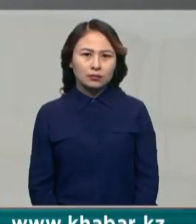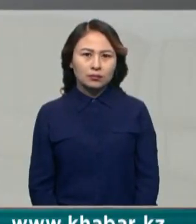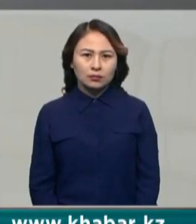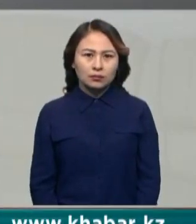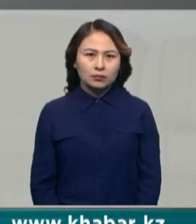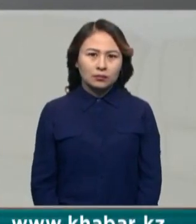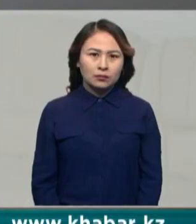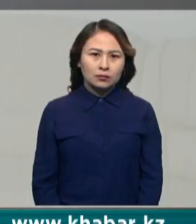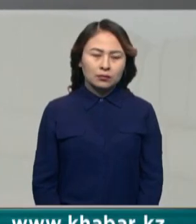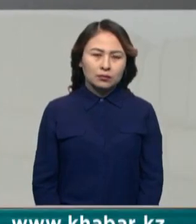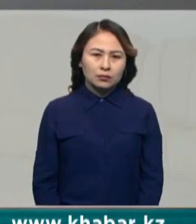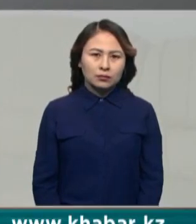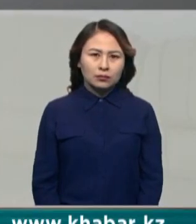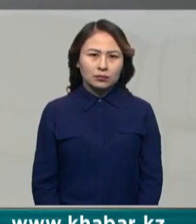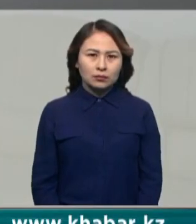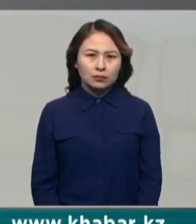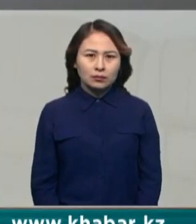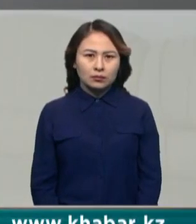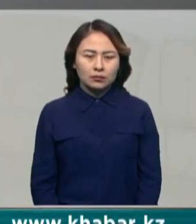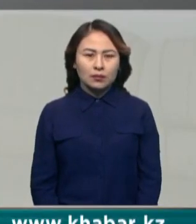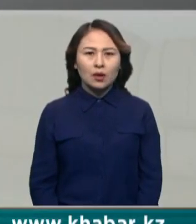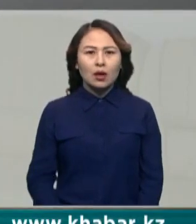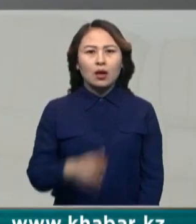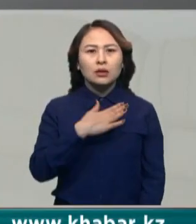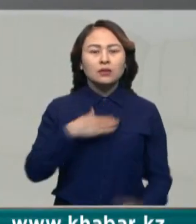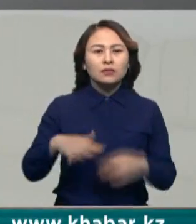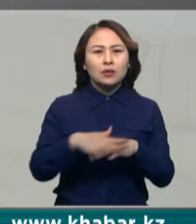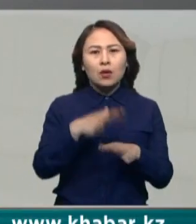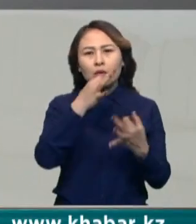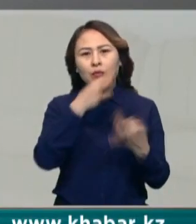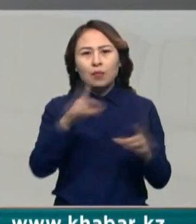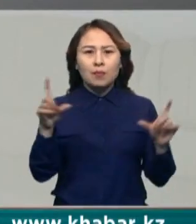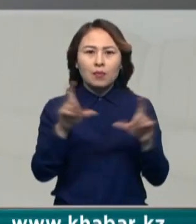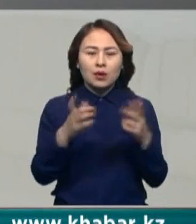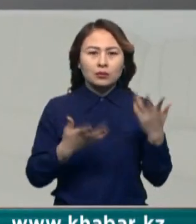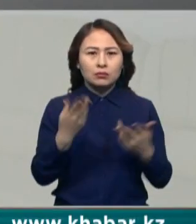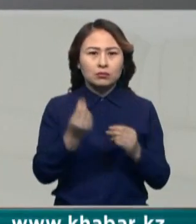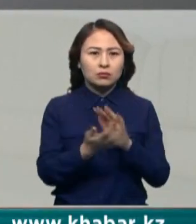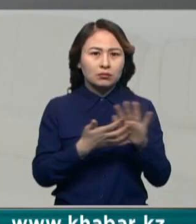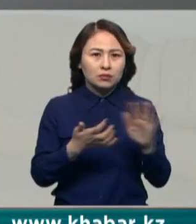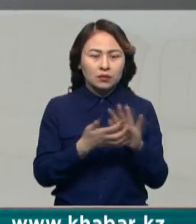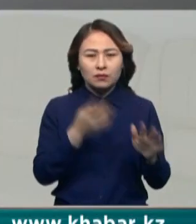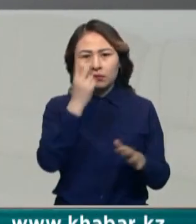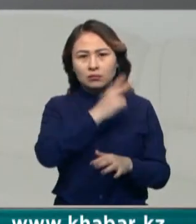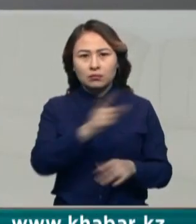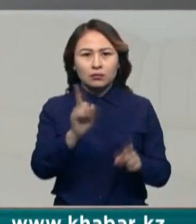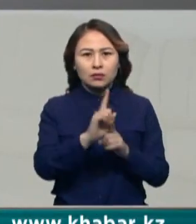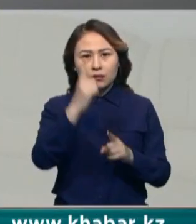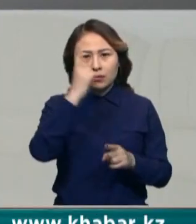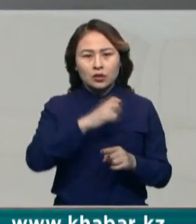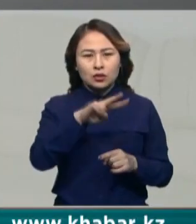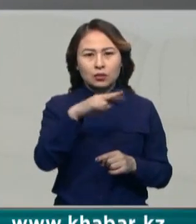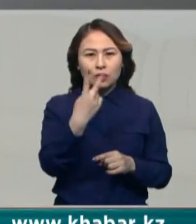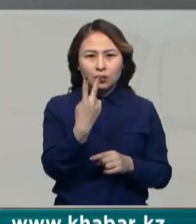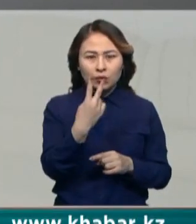В нашем управлении действуют следующие телефоны. Елді мекендерде қандайда бір дүкенде азық-түлік жетіспеушілігін байқаған тұрғындар біздің басқарманың